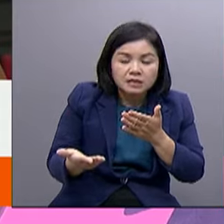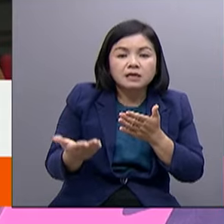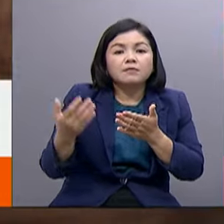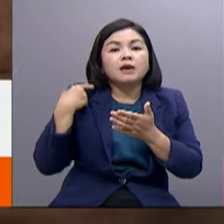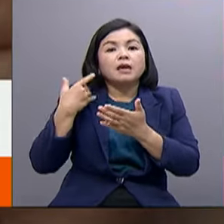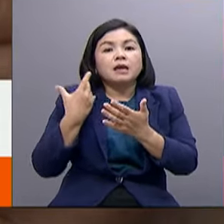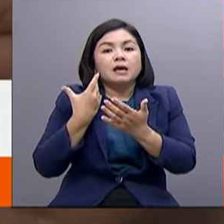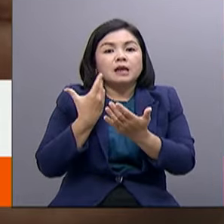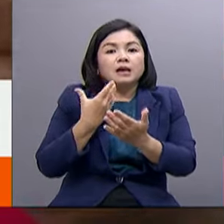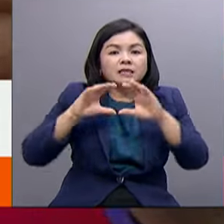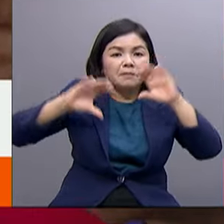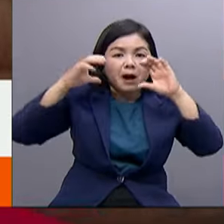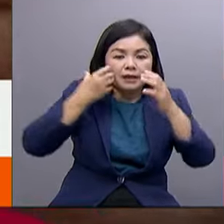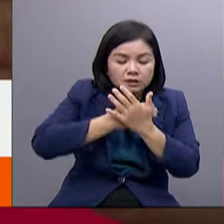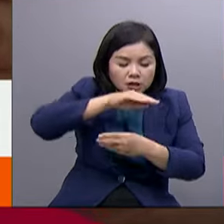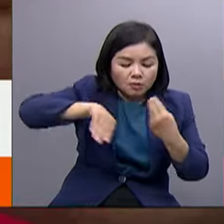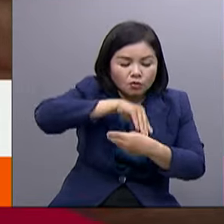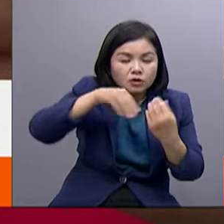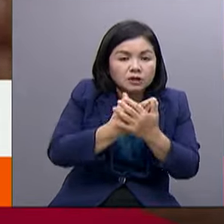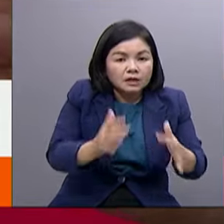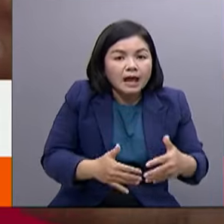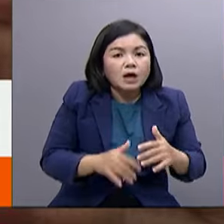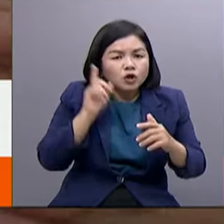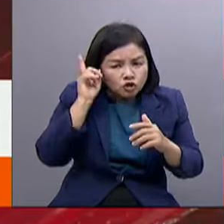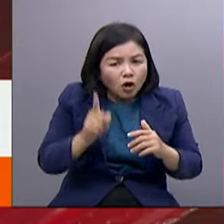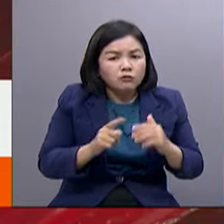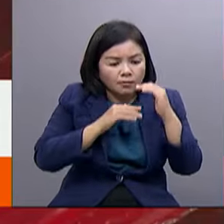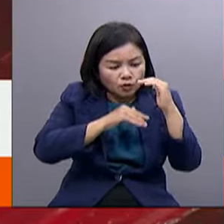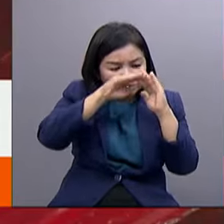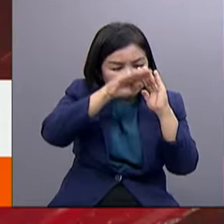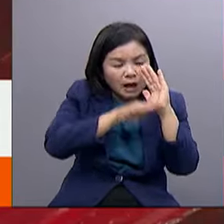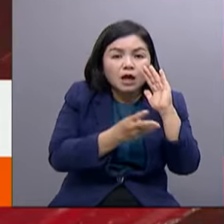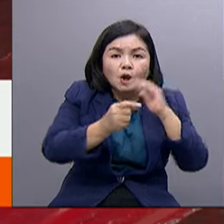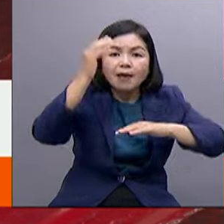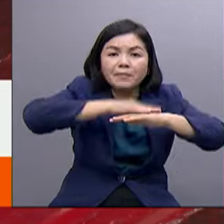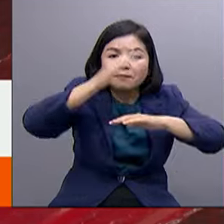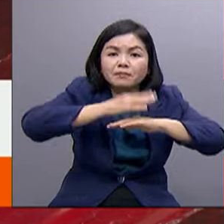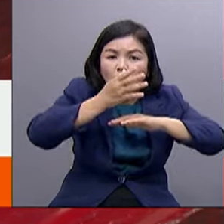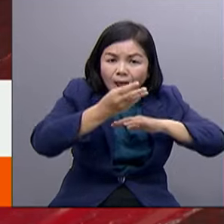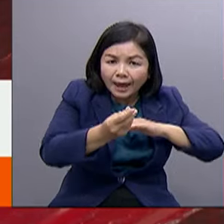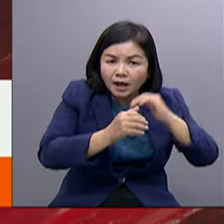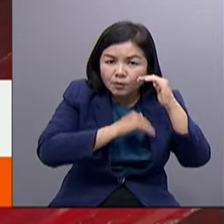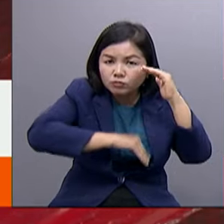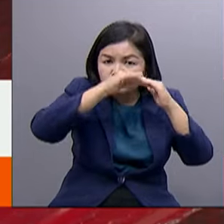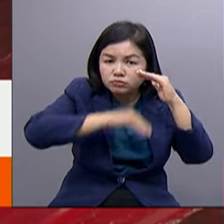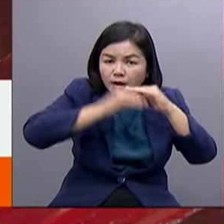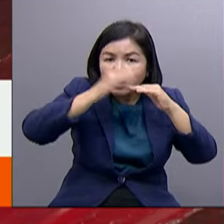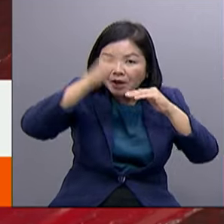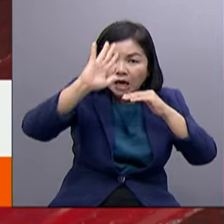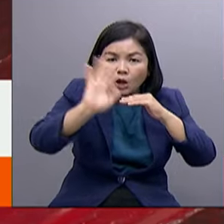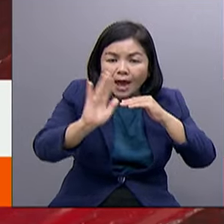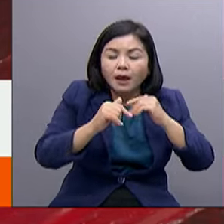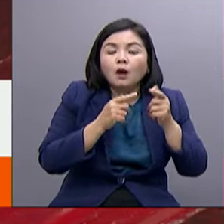นะครับก็ต้องมีเพดานที่ชัดเจนว่ามันไม่ควรเกินเท่าไหร่ที่จะไม่เข้าข่ายในการโอเวอร์เกินไปและก